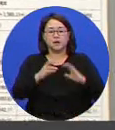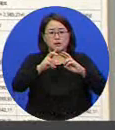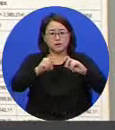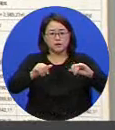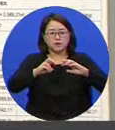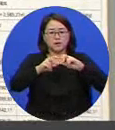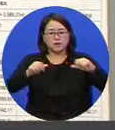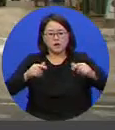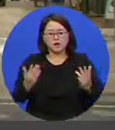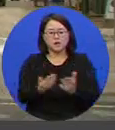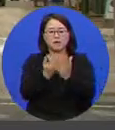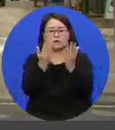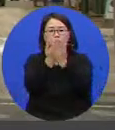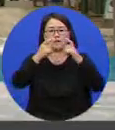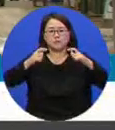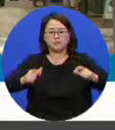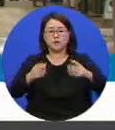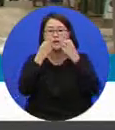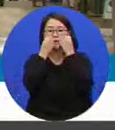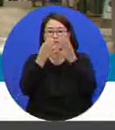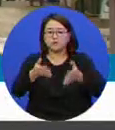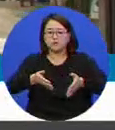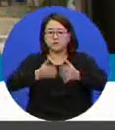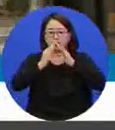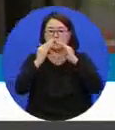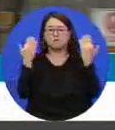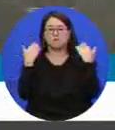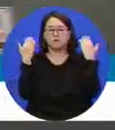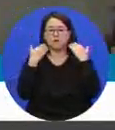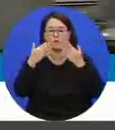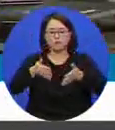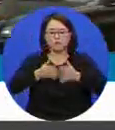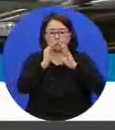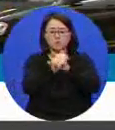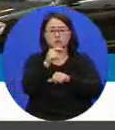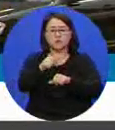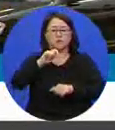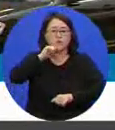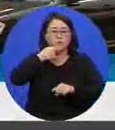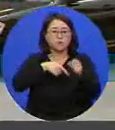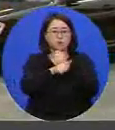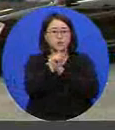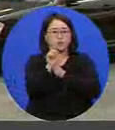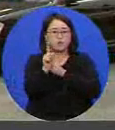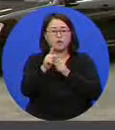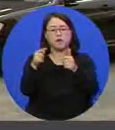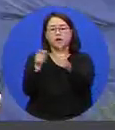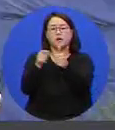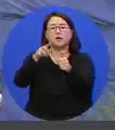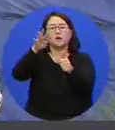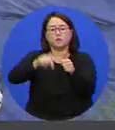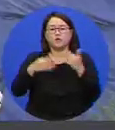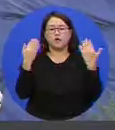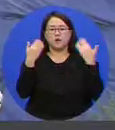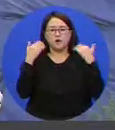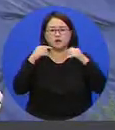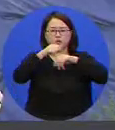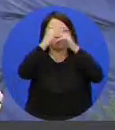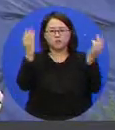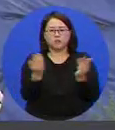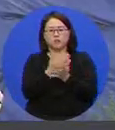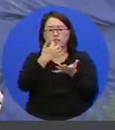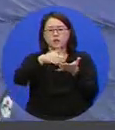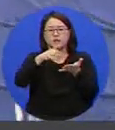택지개발지구의 신설학교 설립이 어려운 건 교육부의 학교 총량제 때문입니다. 교육부는 학교를 신설할 경우 규모가 작은